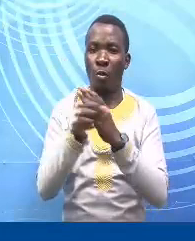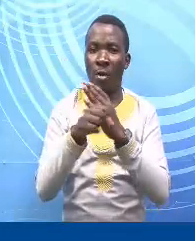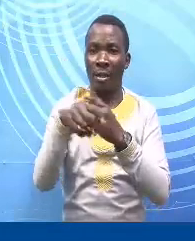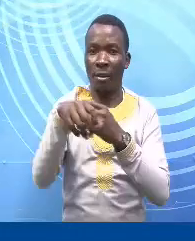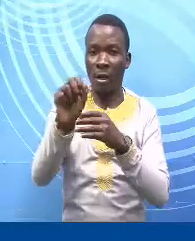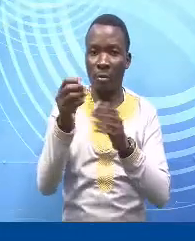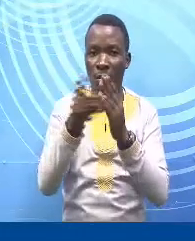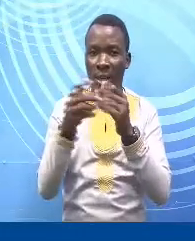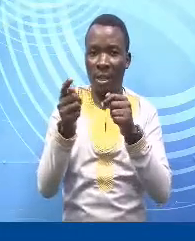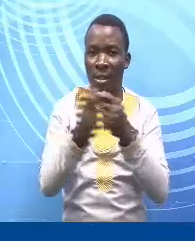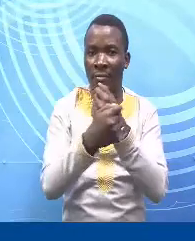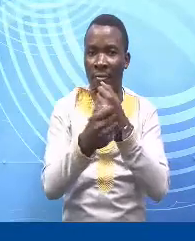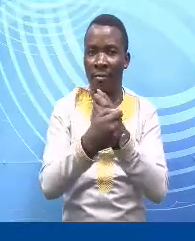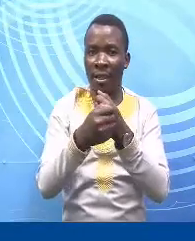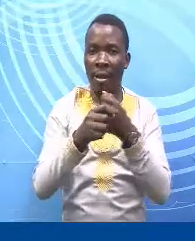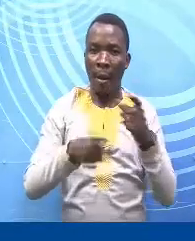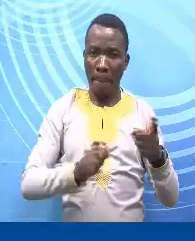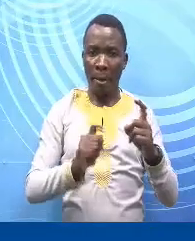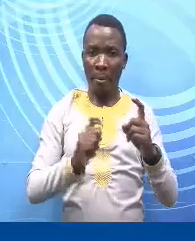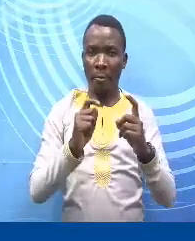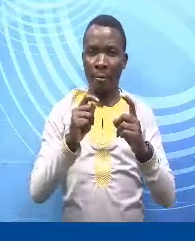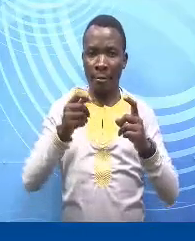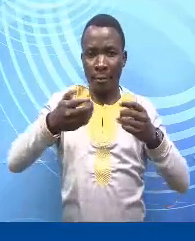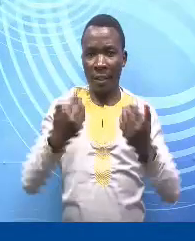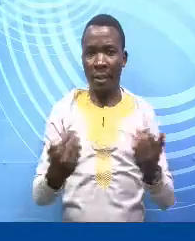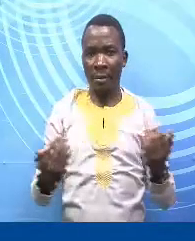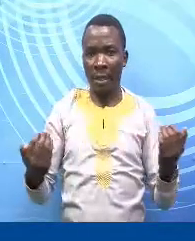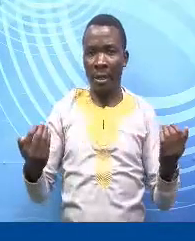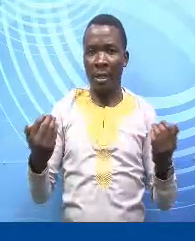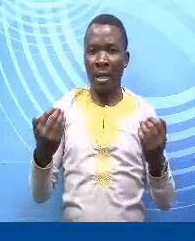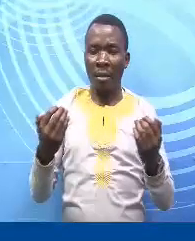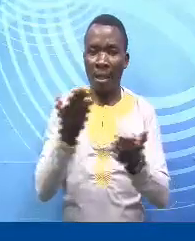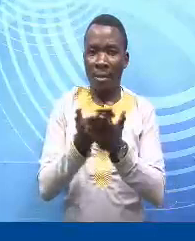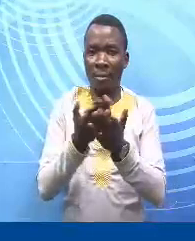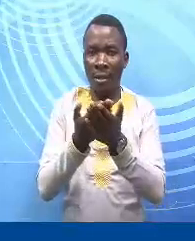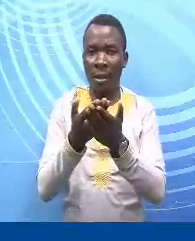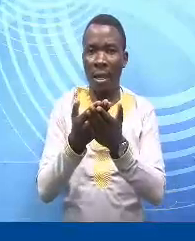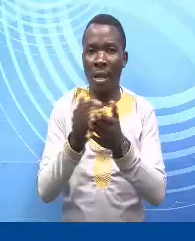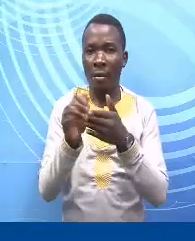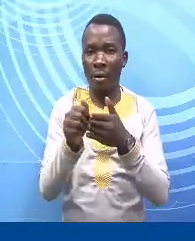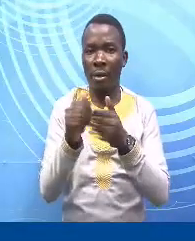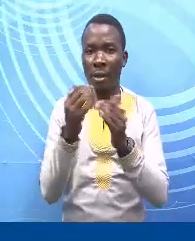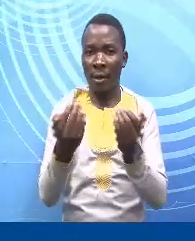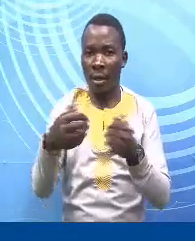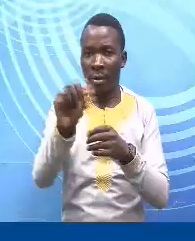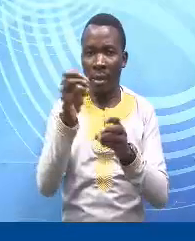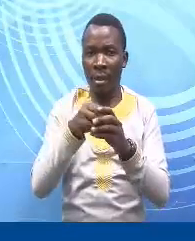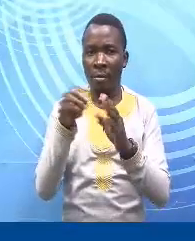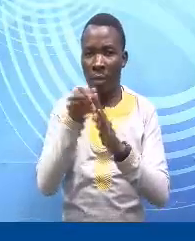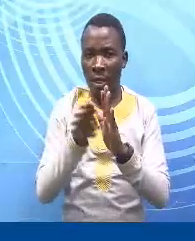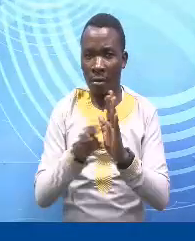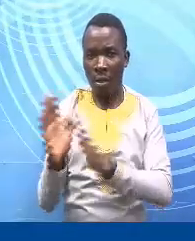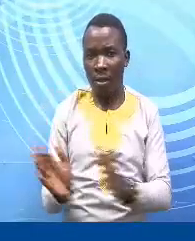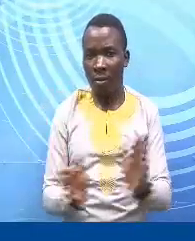n'ubundi batewe inda bakiri bato basaba ubuyobozi ko bashyirwa abana babo bashyirwa muri gahunda ya